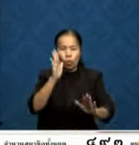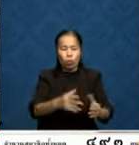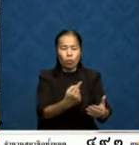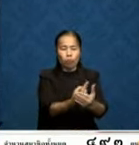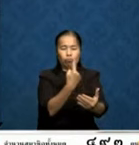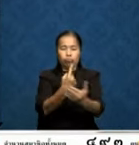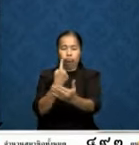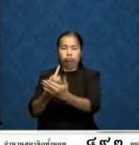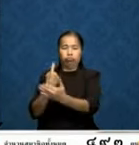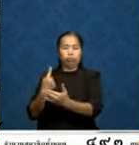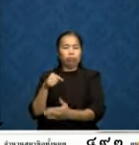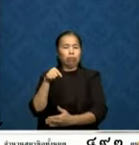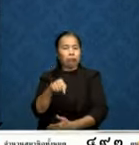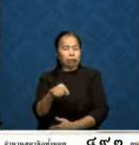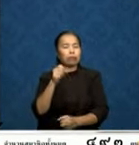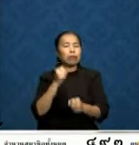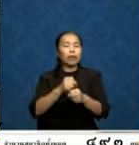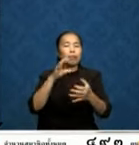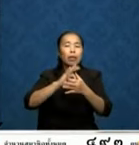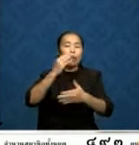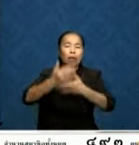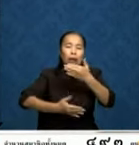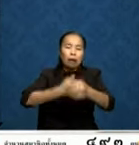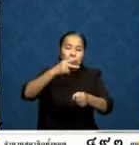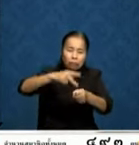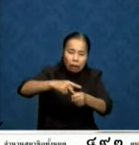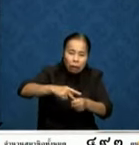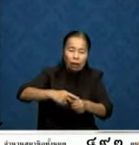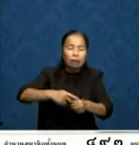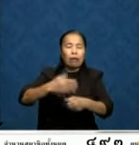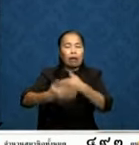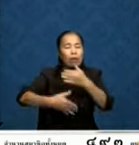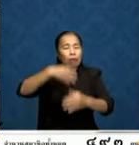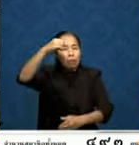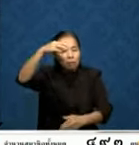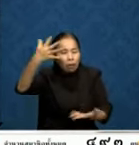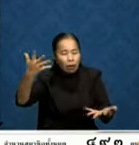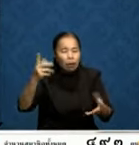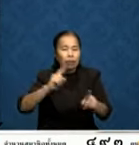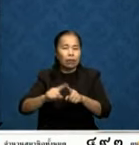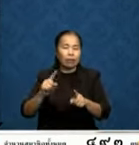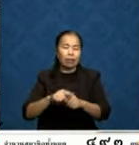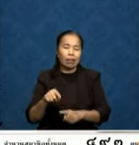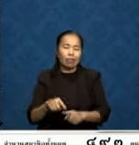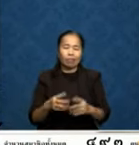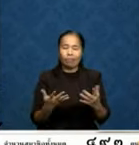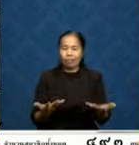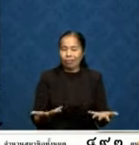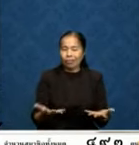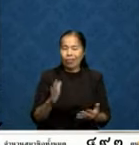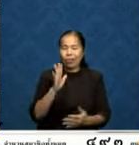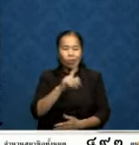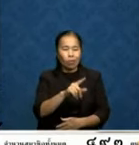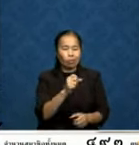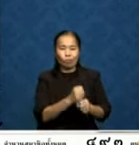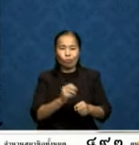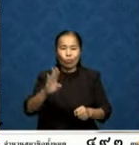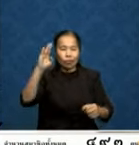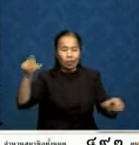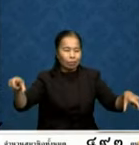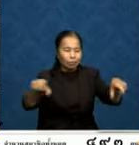ขายก๊าซขายเชื้อเพลิงให้กับ การไฟฟ้าฝ่ายผลิตครับ